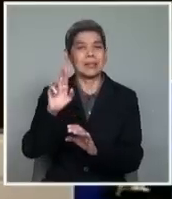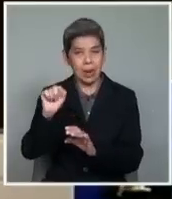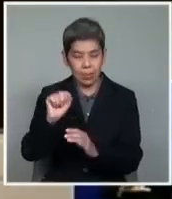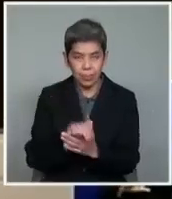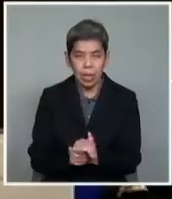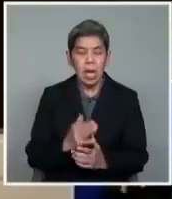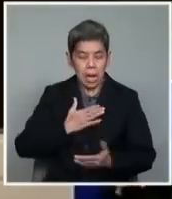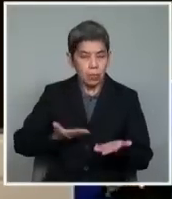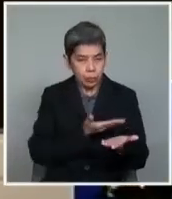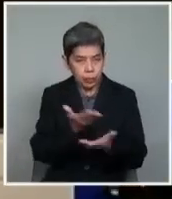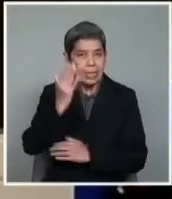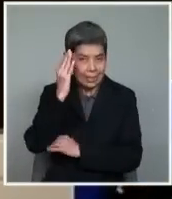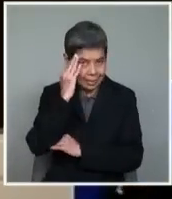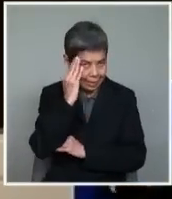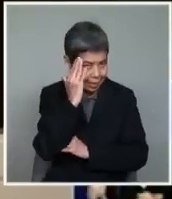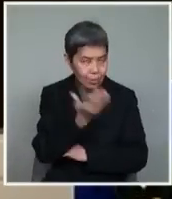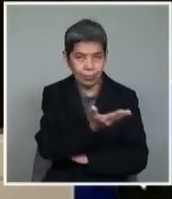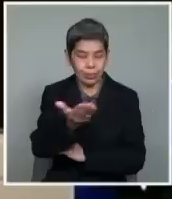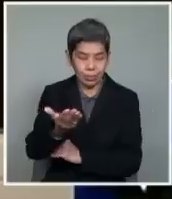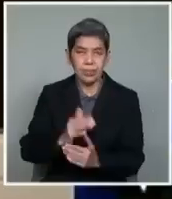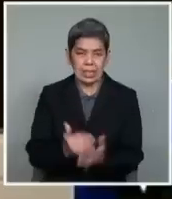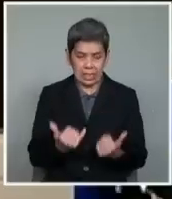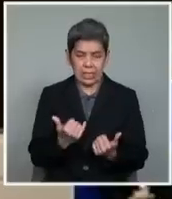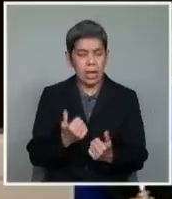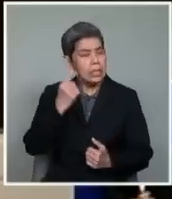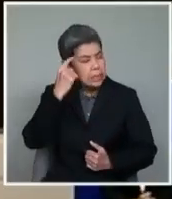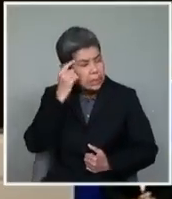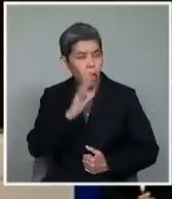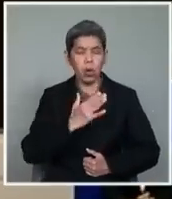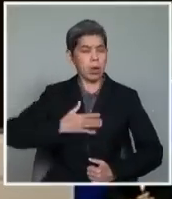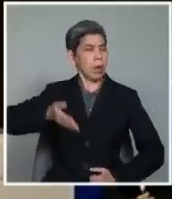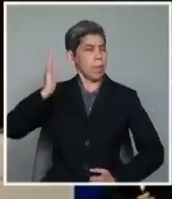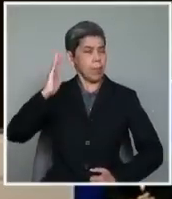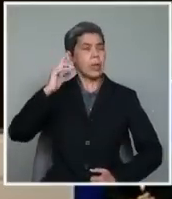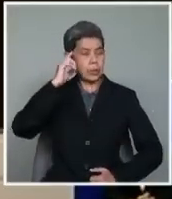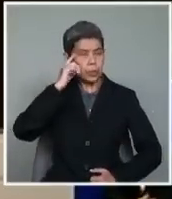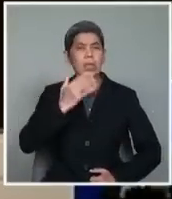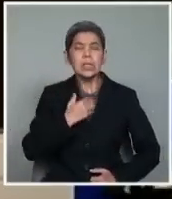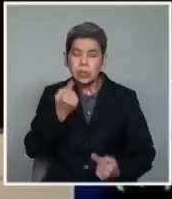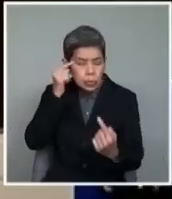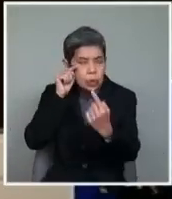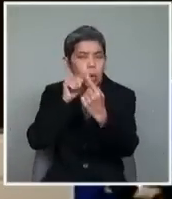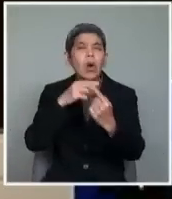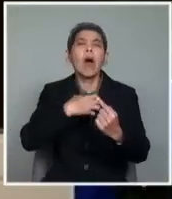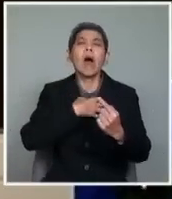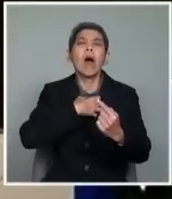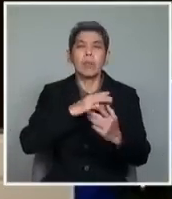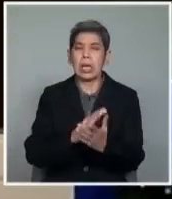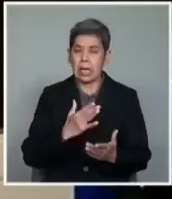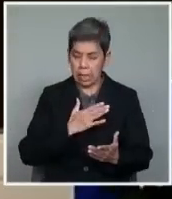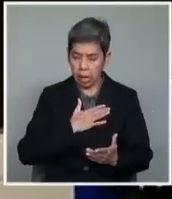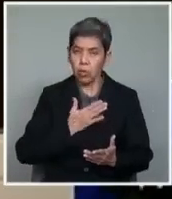ก็พวกเราทราบกันดีอยู่แล้วท่านทุกคนใช้วุฒิภาวะของเรานะครับเพื่อเป้าหมายก็คือเรา